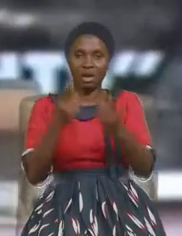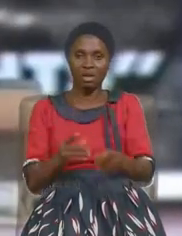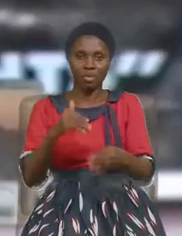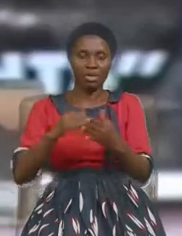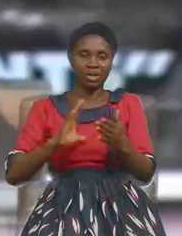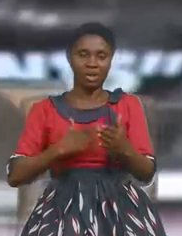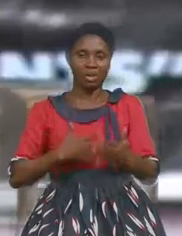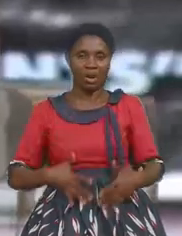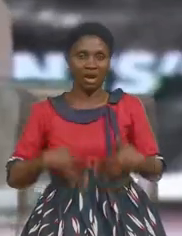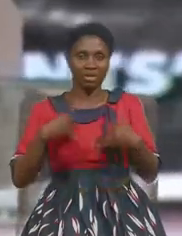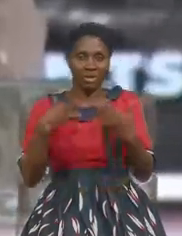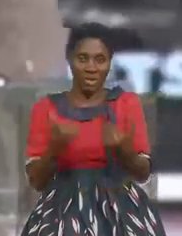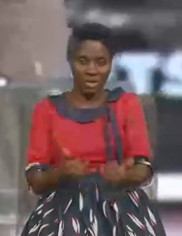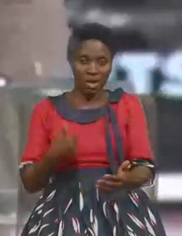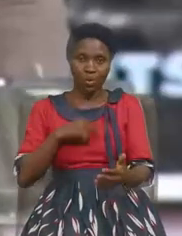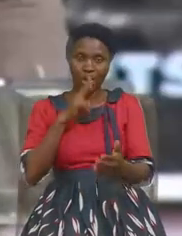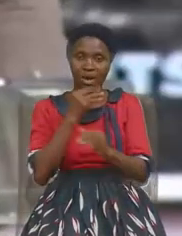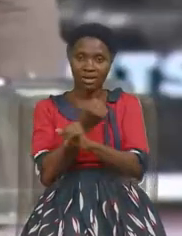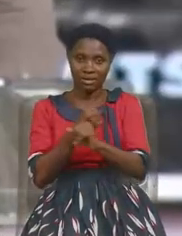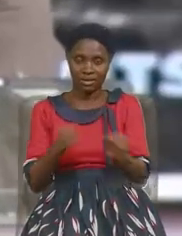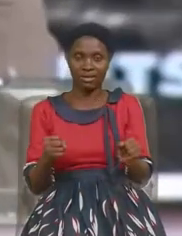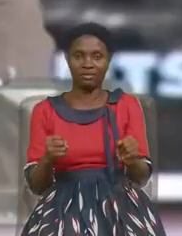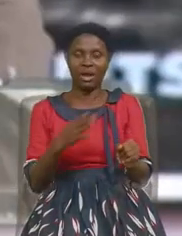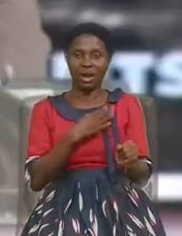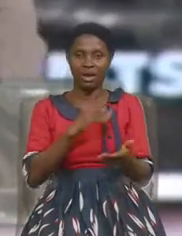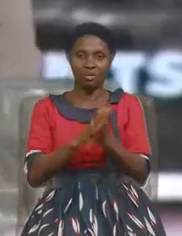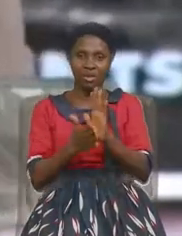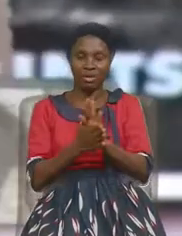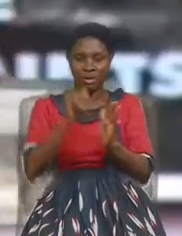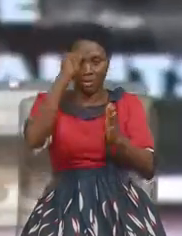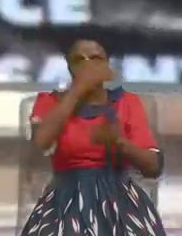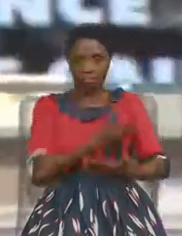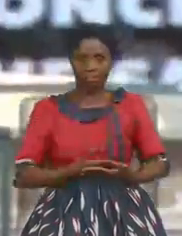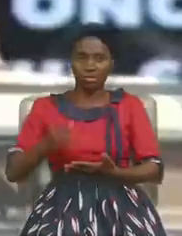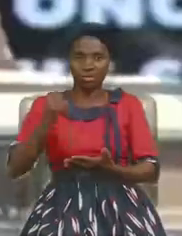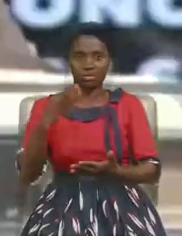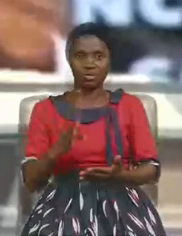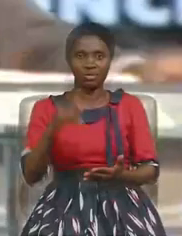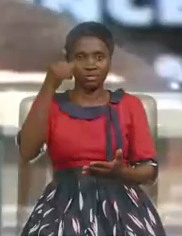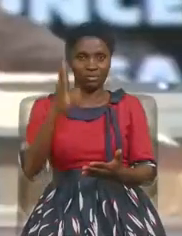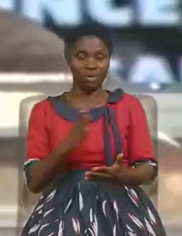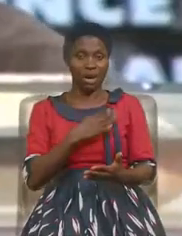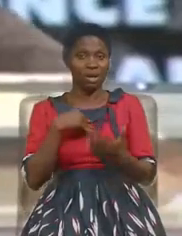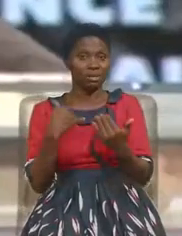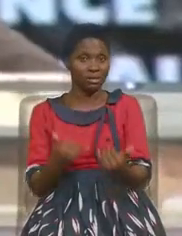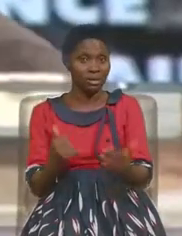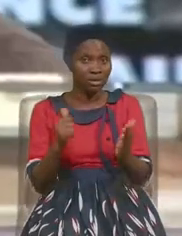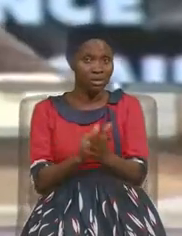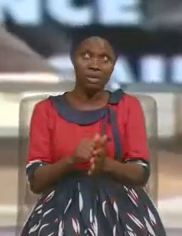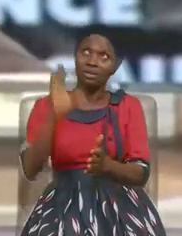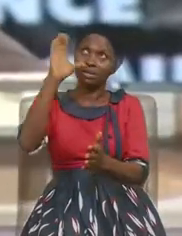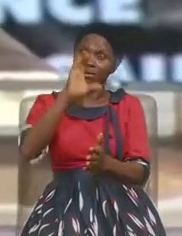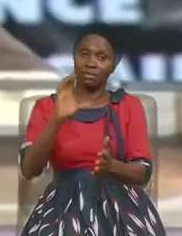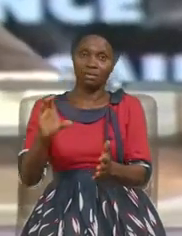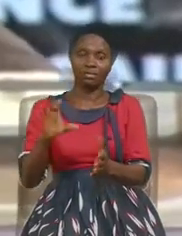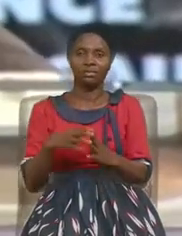sommes saints, aussi fils de Dieu. Maintenant, cette croix a toujours plus à faire